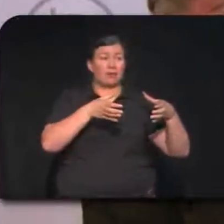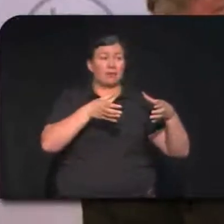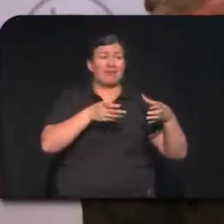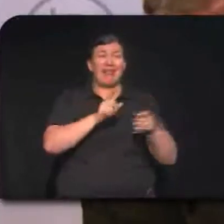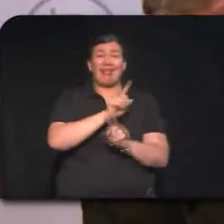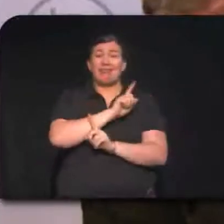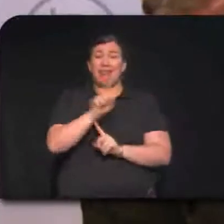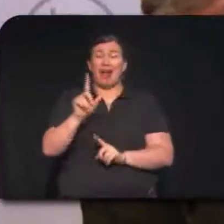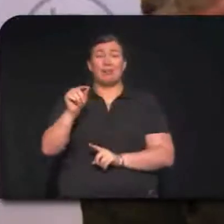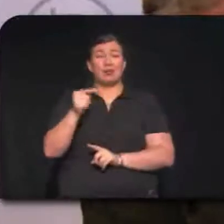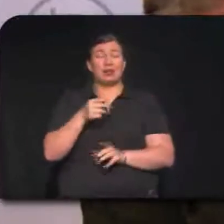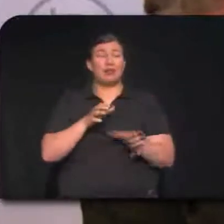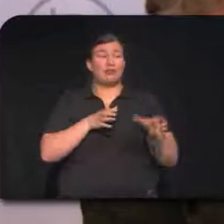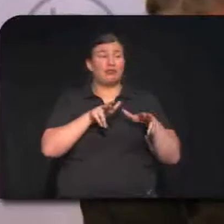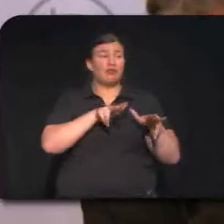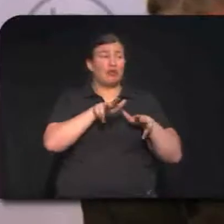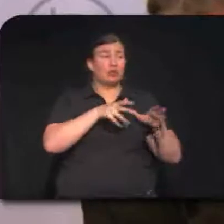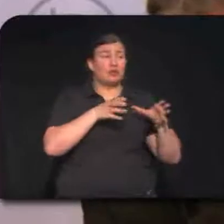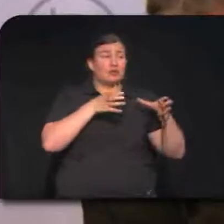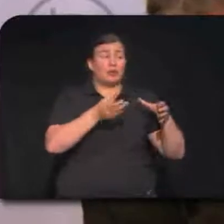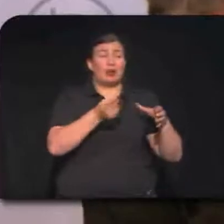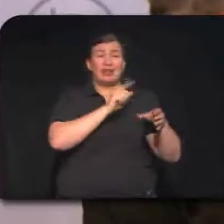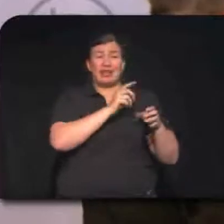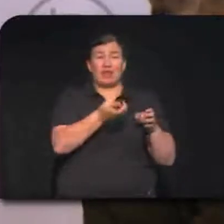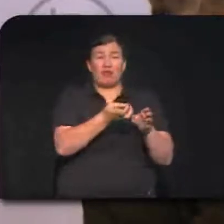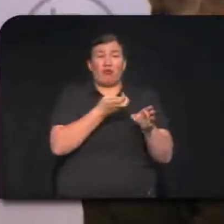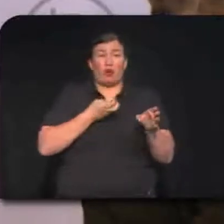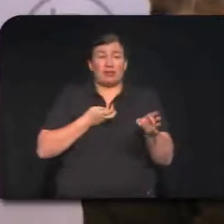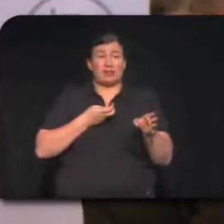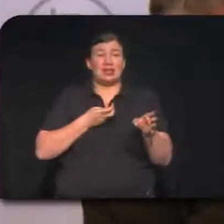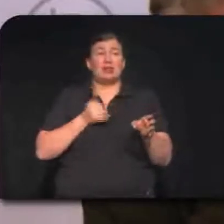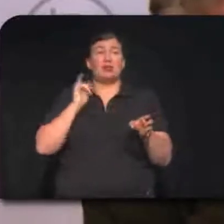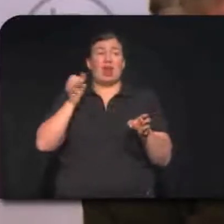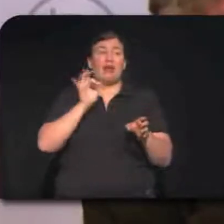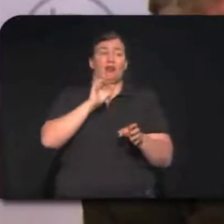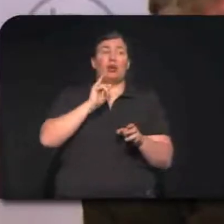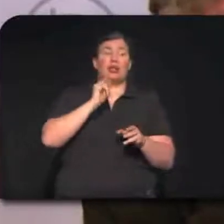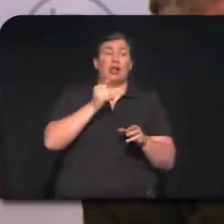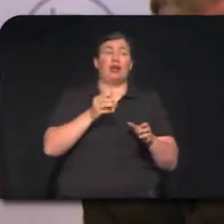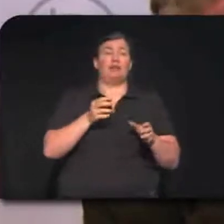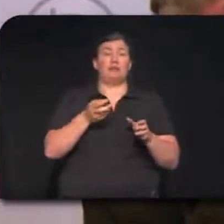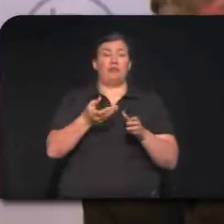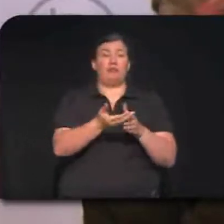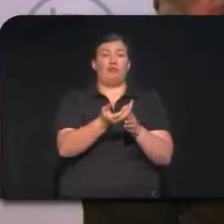ziehen den Wirtschaftsblock nicht vor ja für wir ziehen den Wirtschaftsblock vor